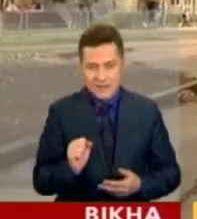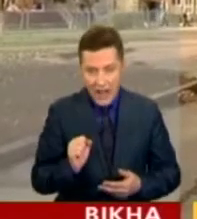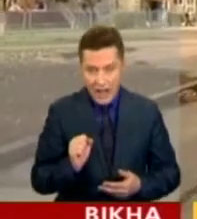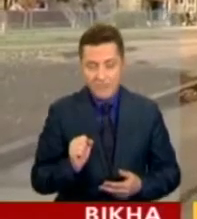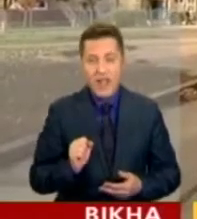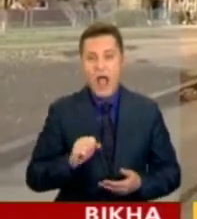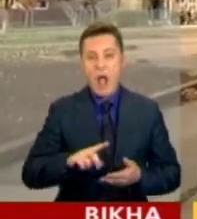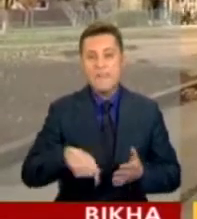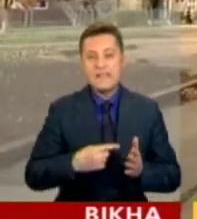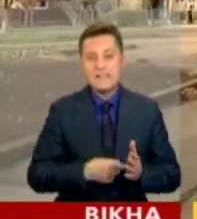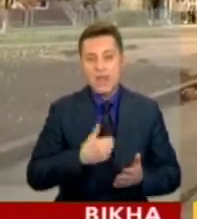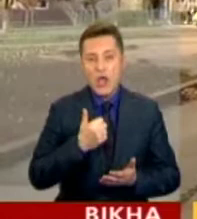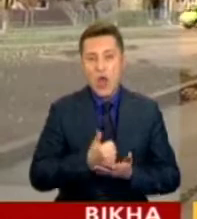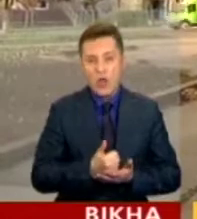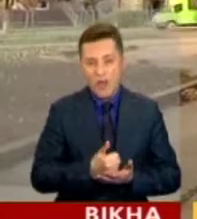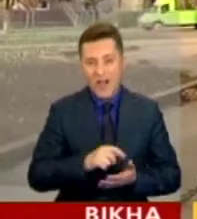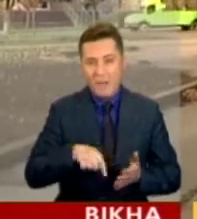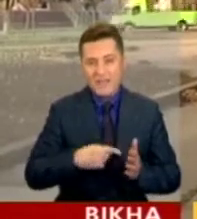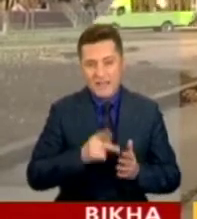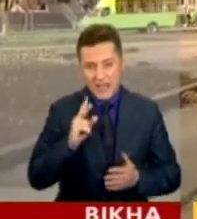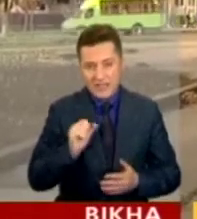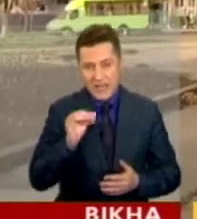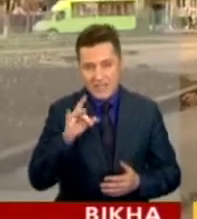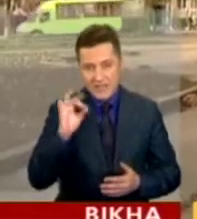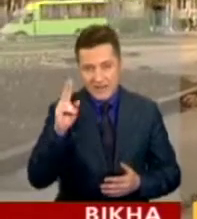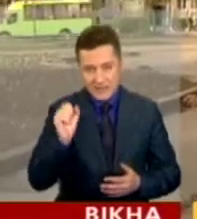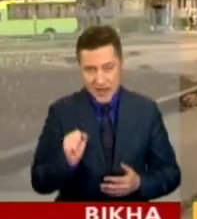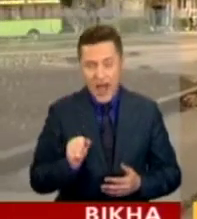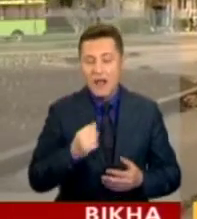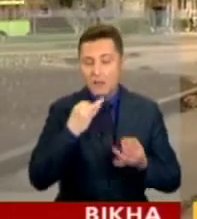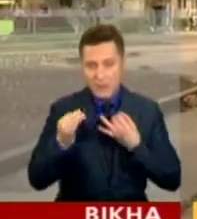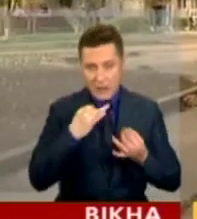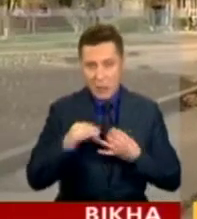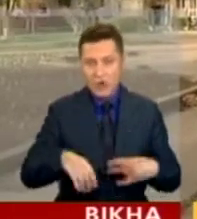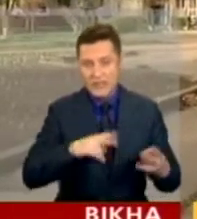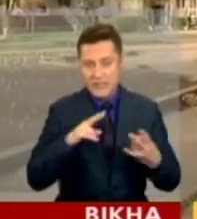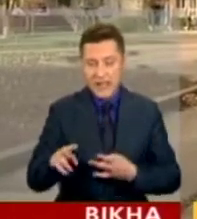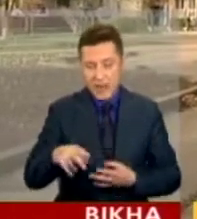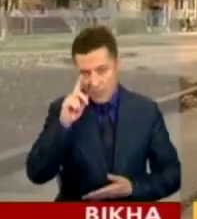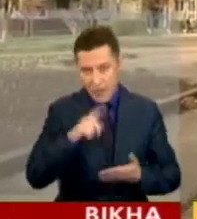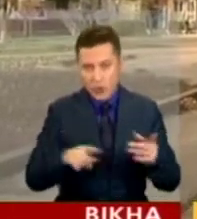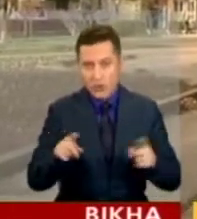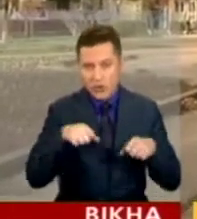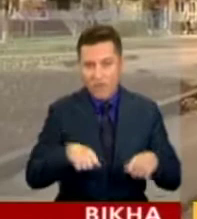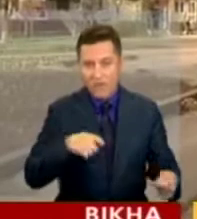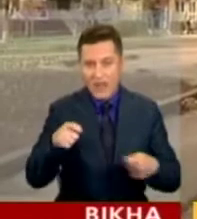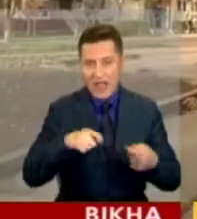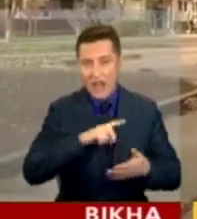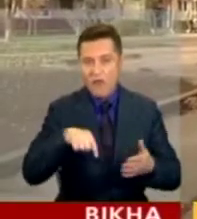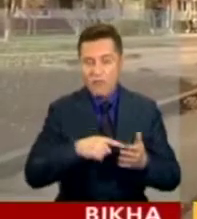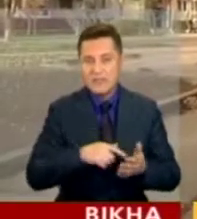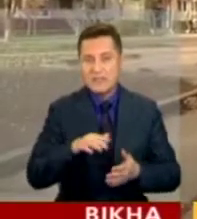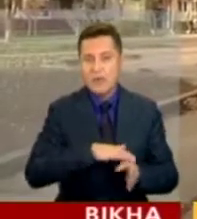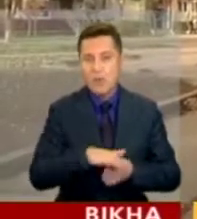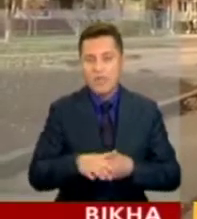міський голова містечка провів перемовини з терористами і переконує зараз, що влада у місті повністю